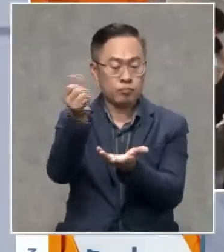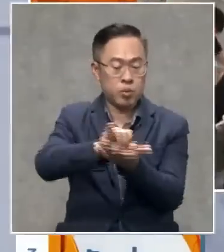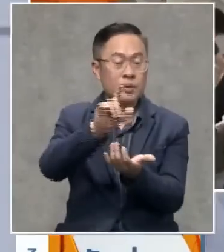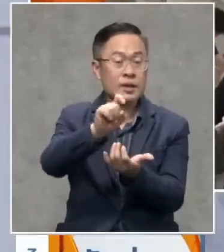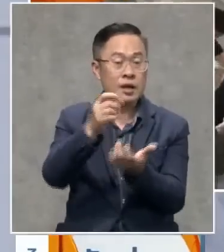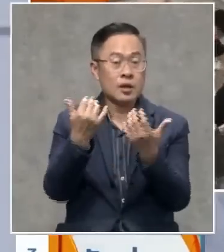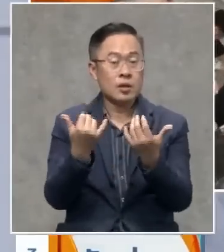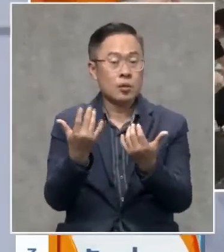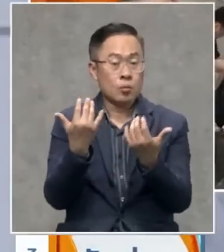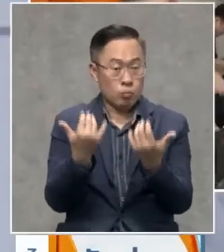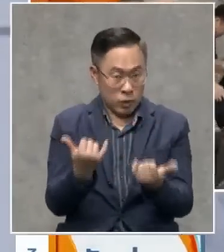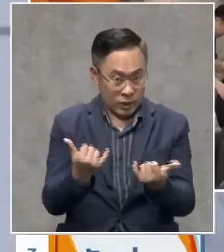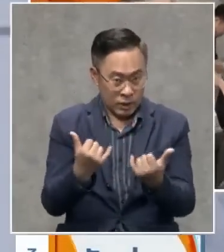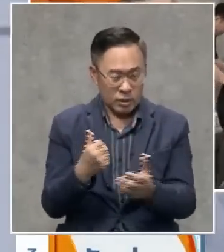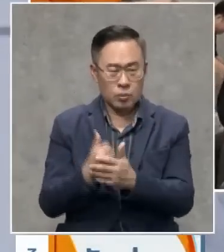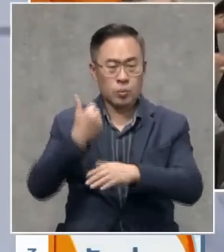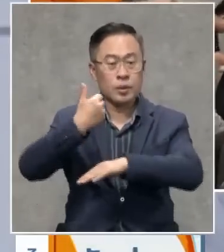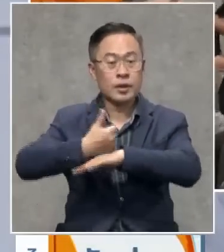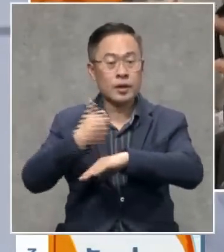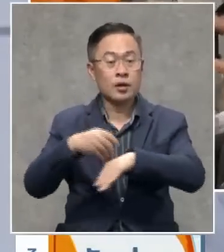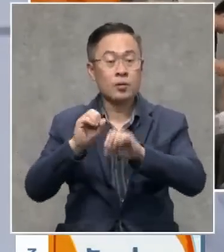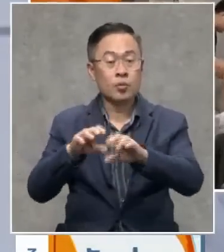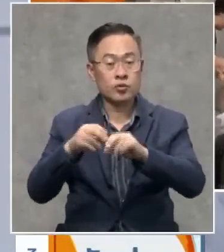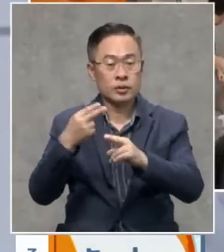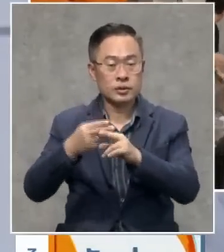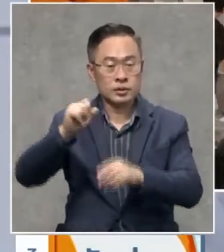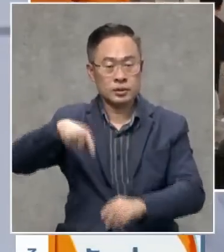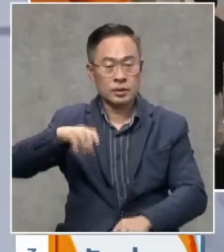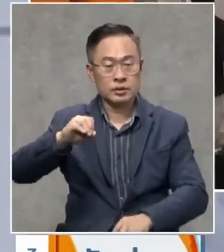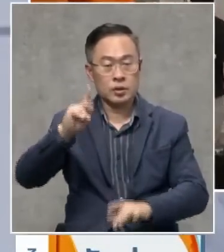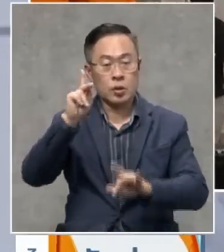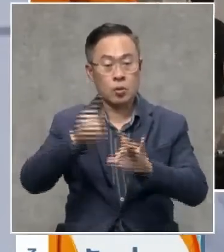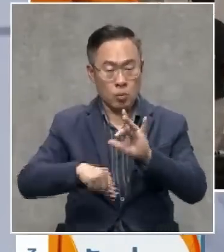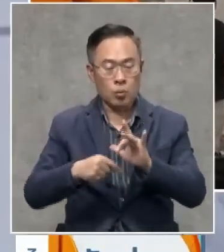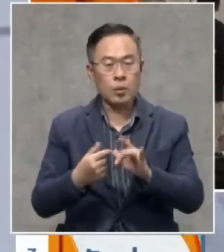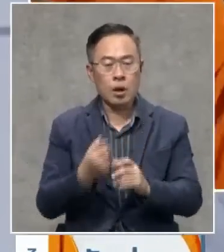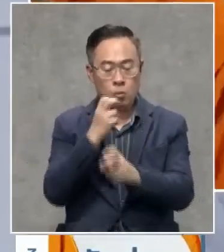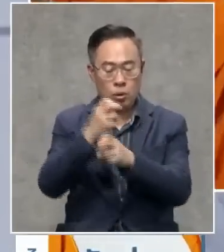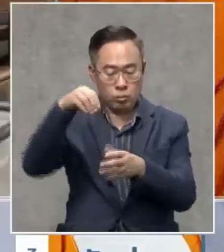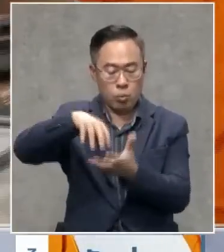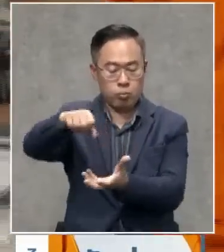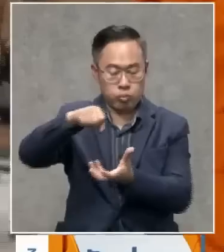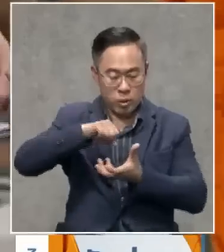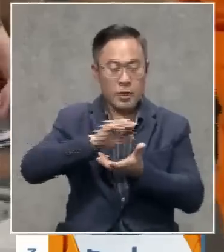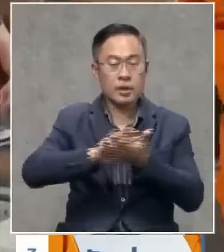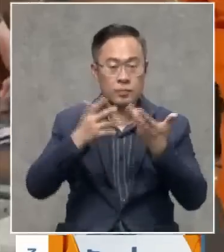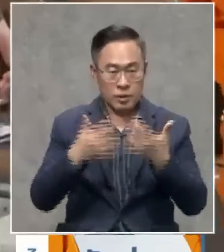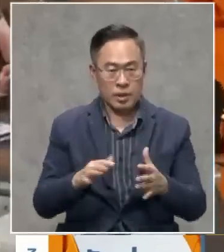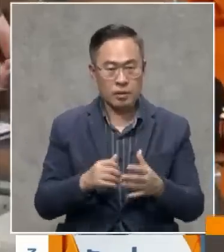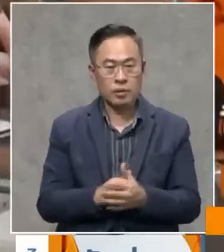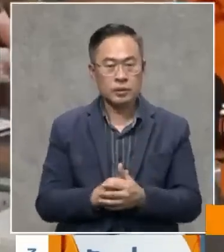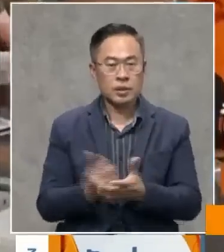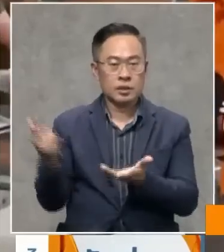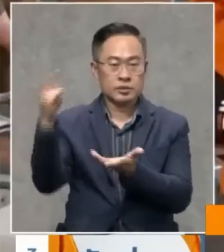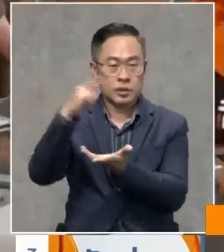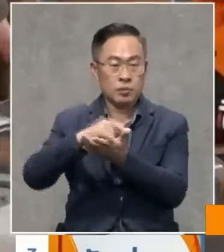กลับมาประเทศไทยแล้วนะคะท่ามกลางบรรยากาศโศกเศร้าของเหล่าบรรดาครอบครัวที่ไปรอรับค่ะนี่เป็นบรรยากาศที่สนามบินสุวรรณภูมิคุณผู้ชมค